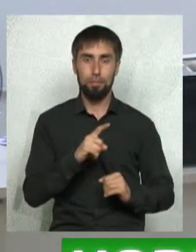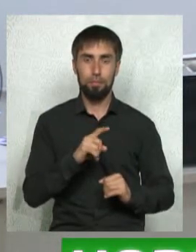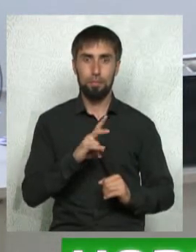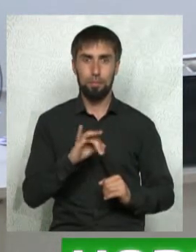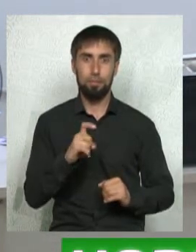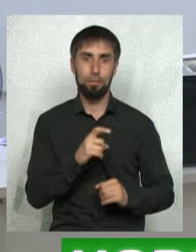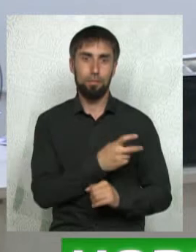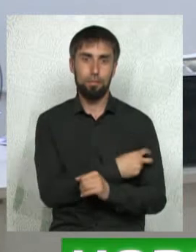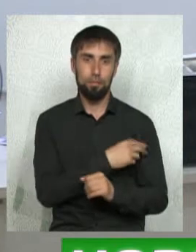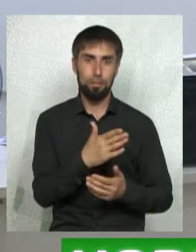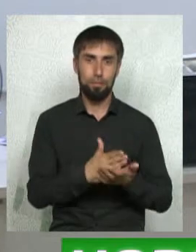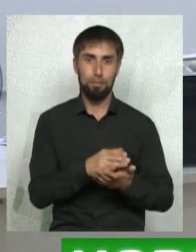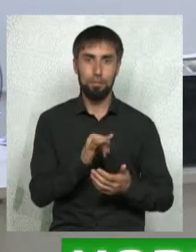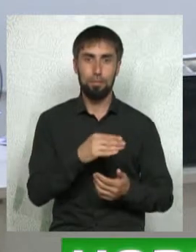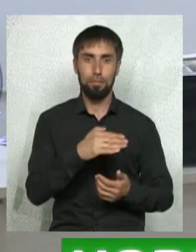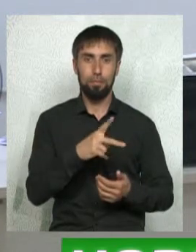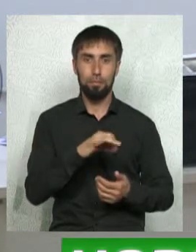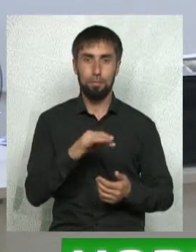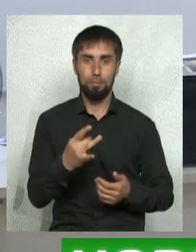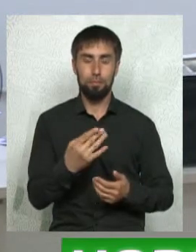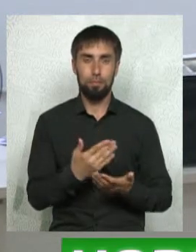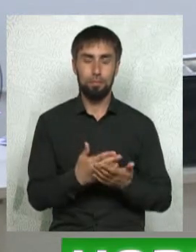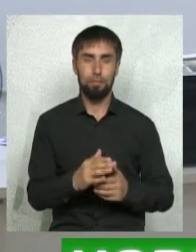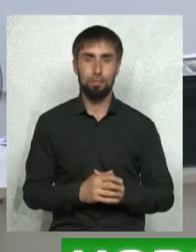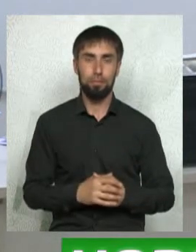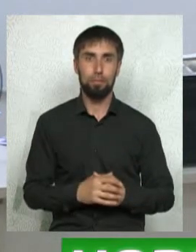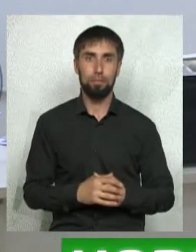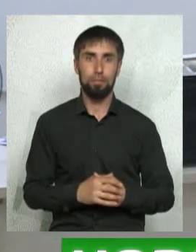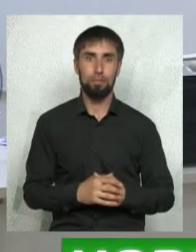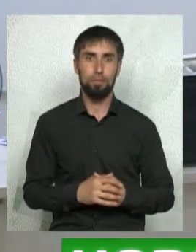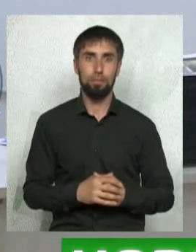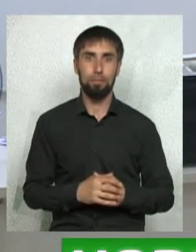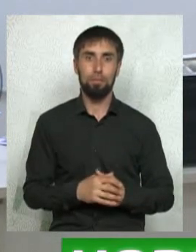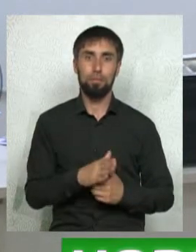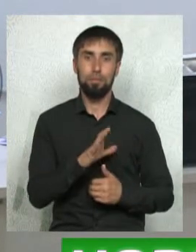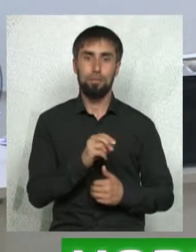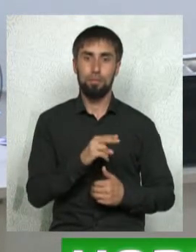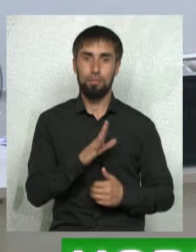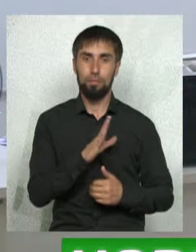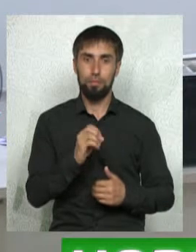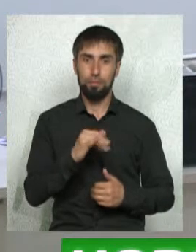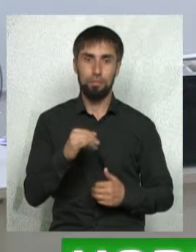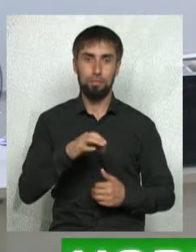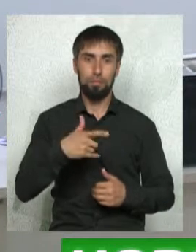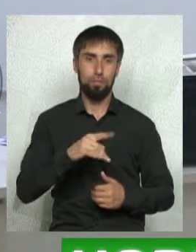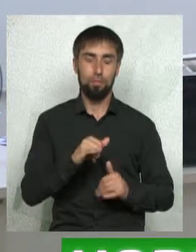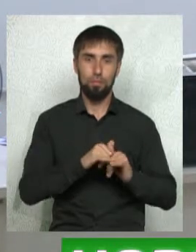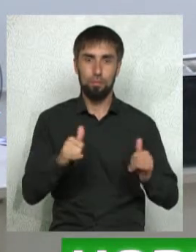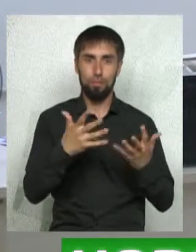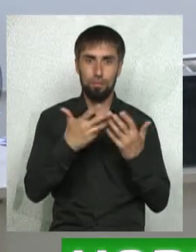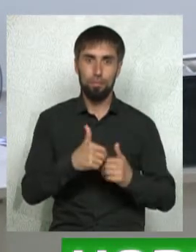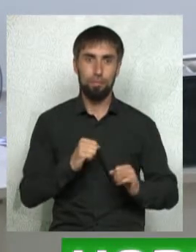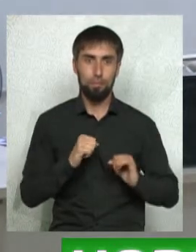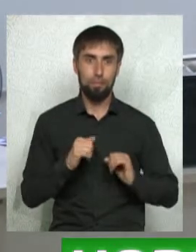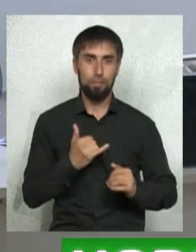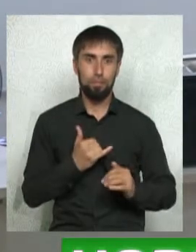и врачебные есть, и фельдшерские бригады есть. Ввиду того, что увеличилось количество бригад, у